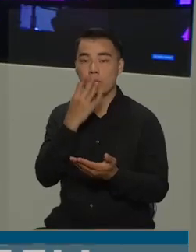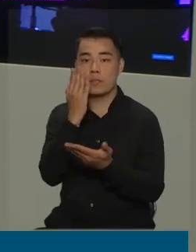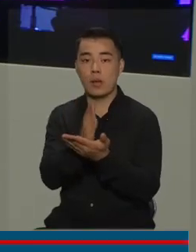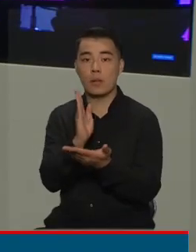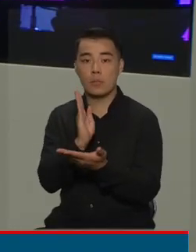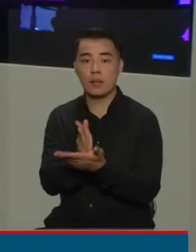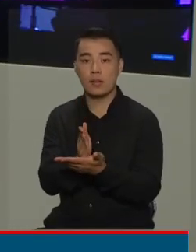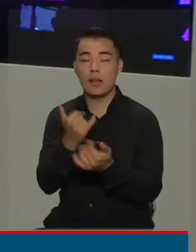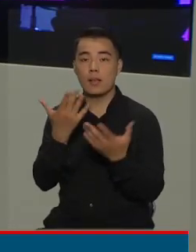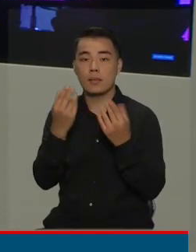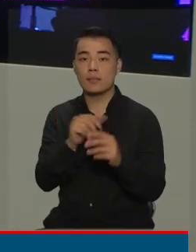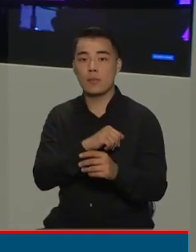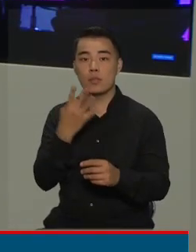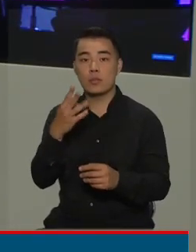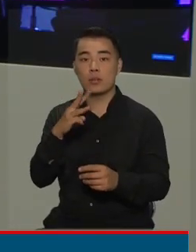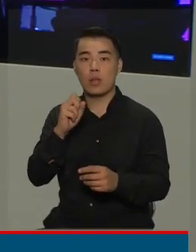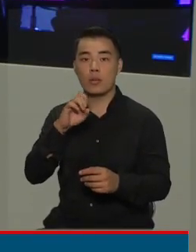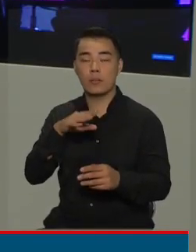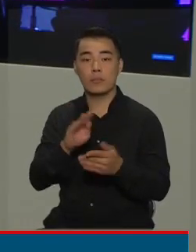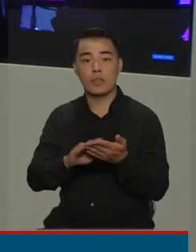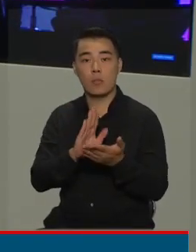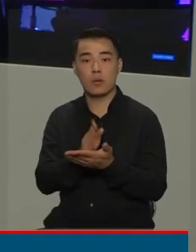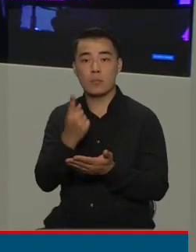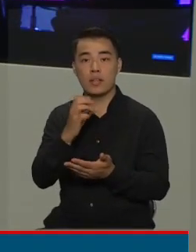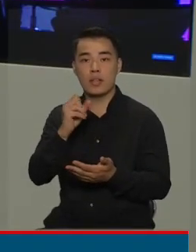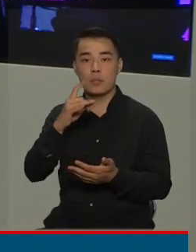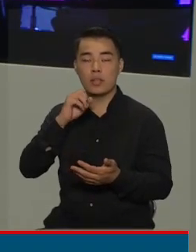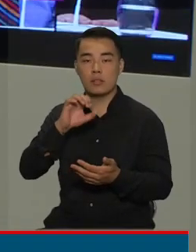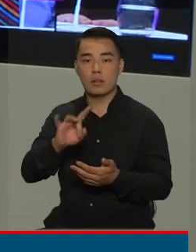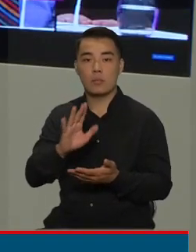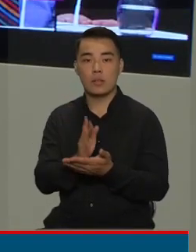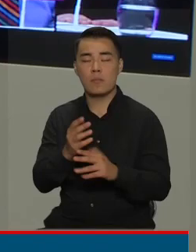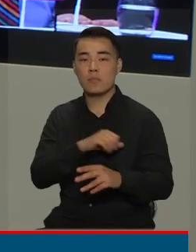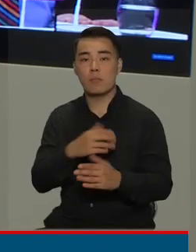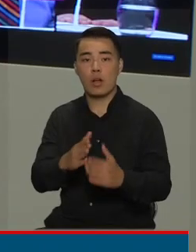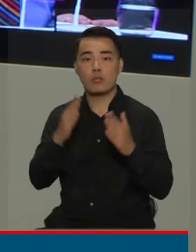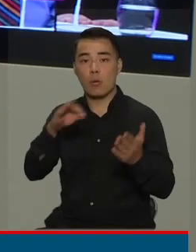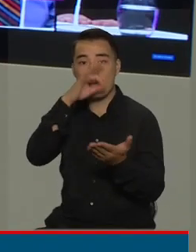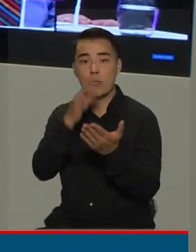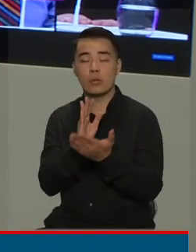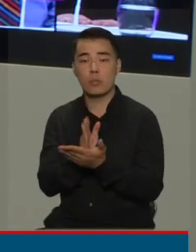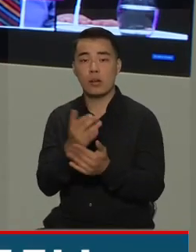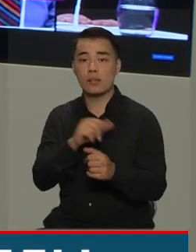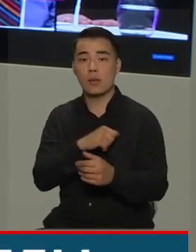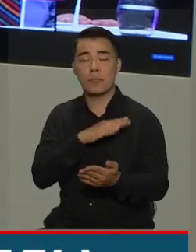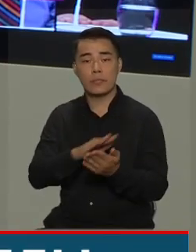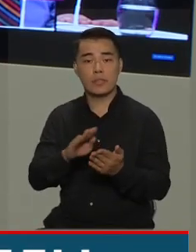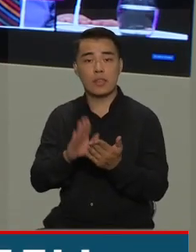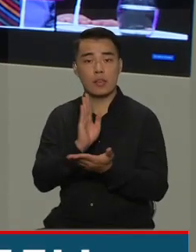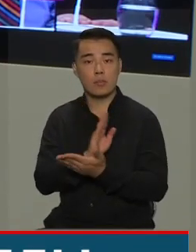Қазіргі таңда біз енді 4 long read жазамыз бір семестр ішінде. Бұл бізге үлкен тәжірибе береді. Сонымен қатар біз тек қана жазумен